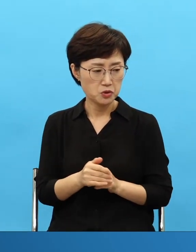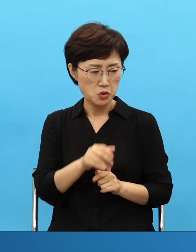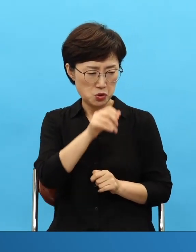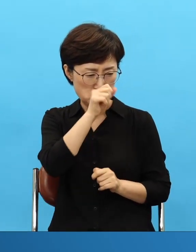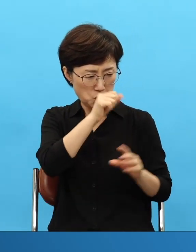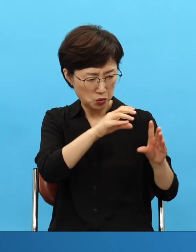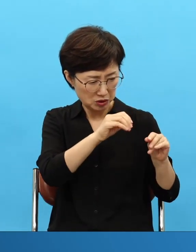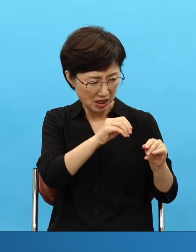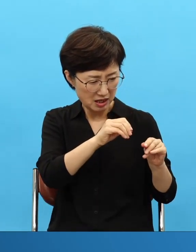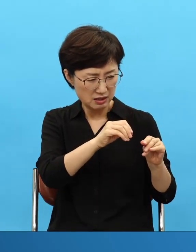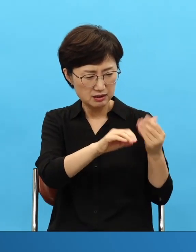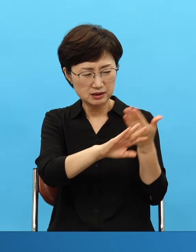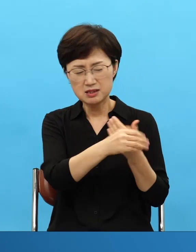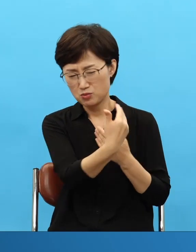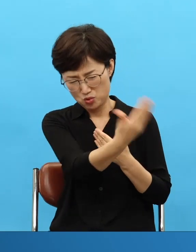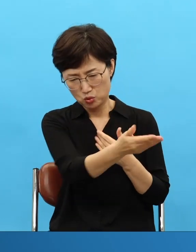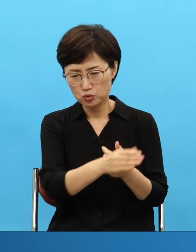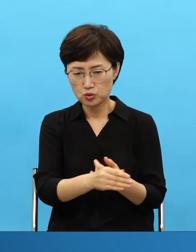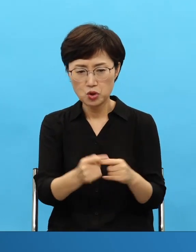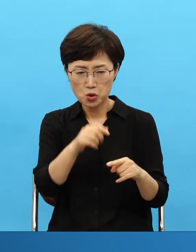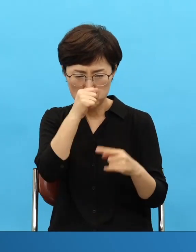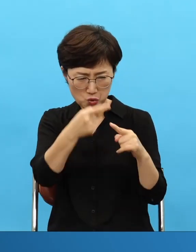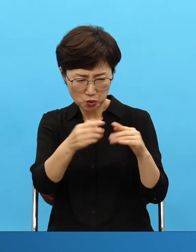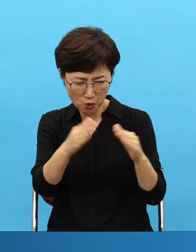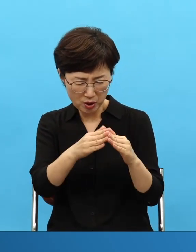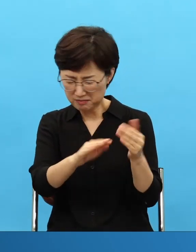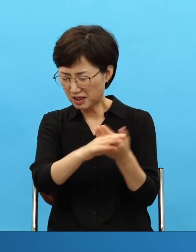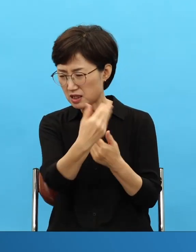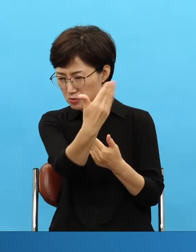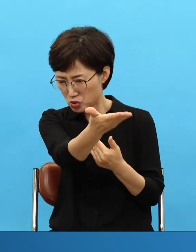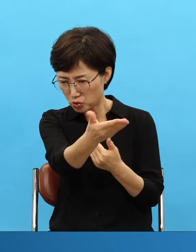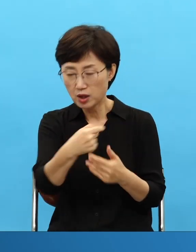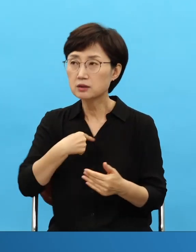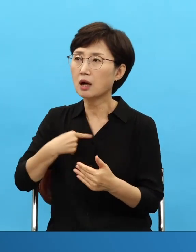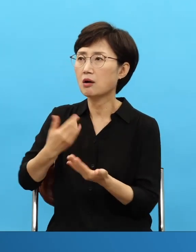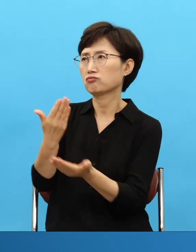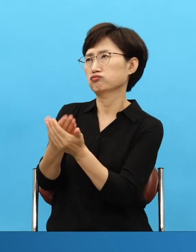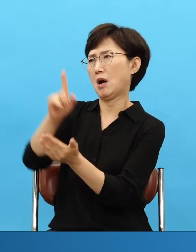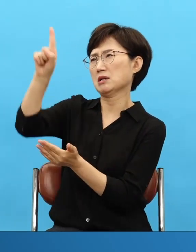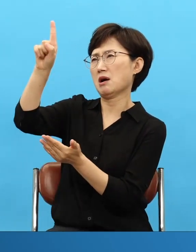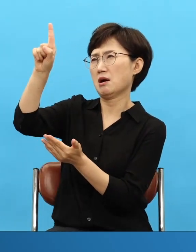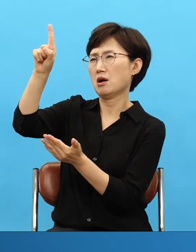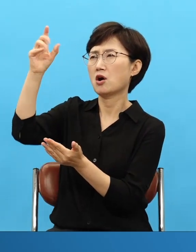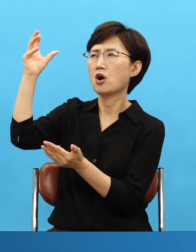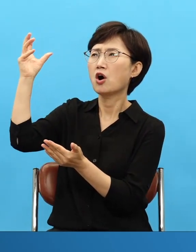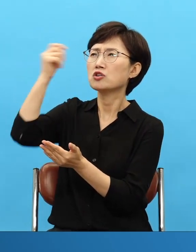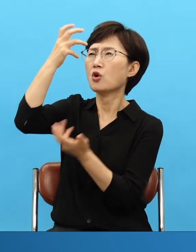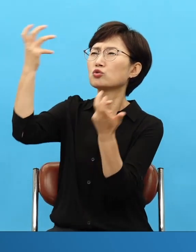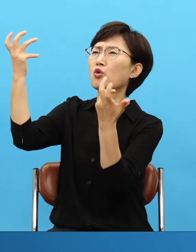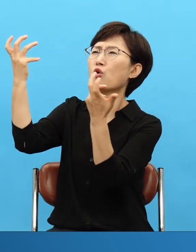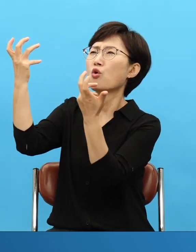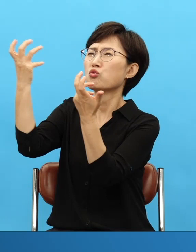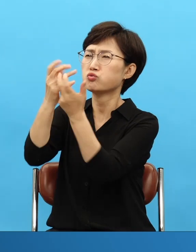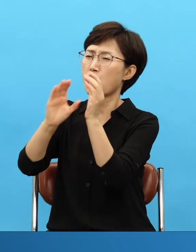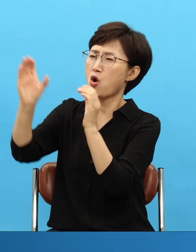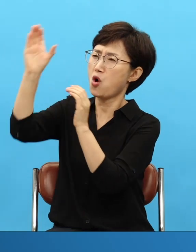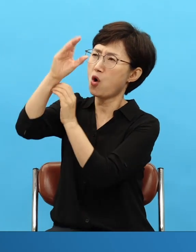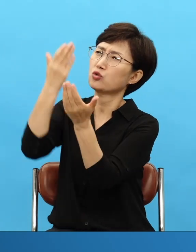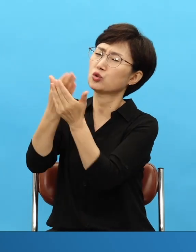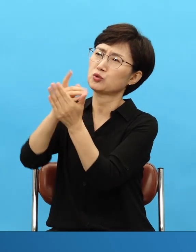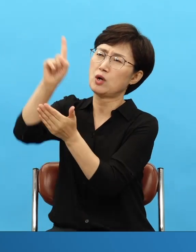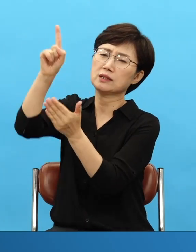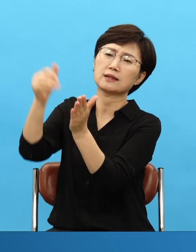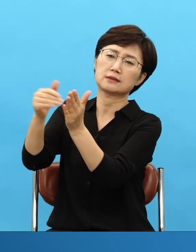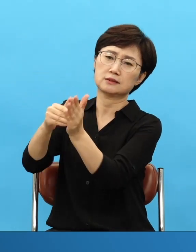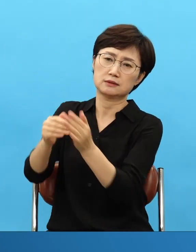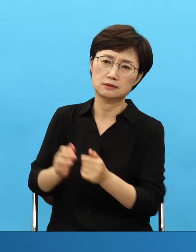주고 나에게는 선생님의 갑절의 영감을 나에게 주옵소서. The good and arable land, the good home, the good church, let others